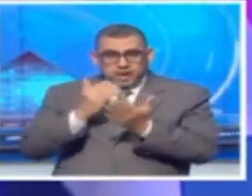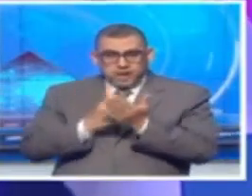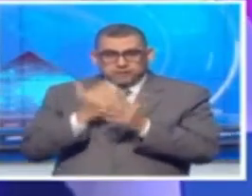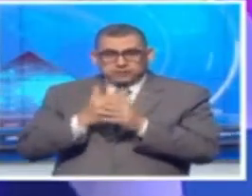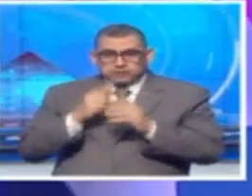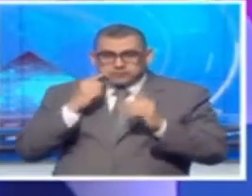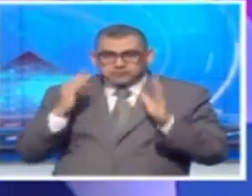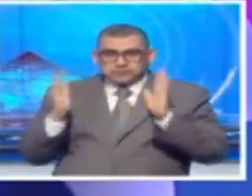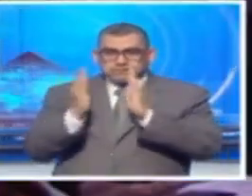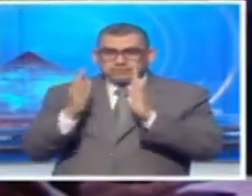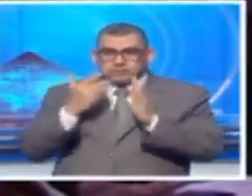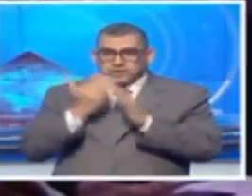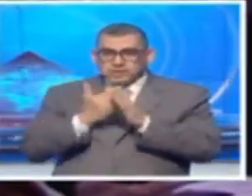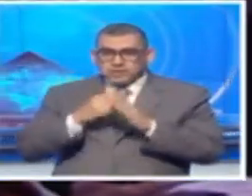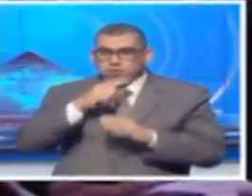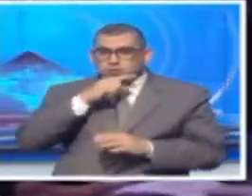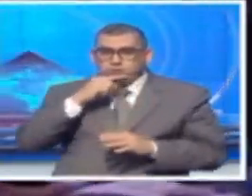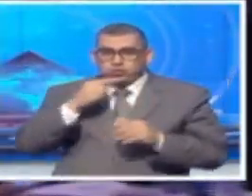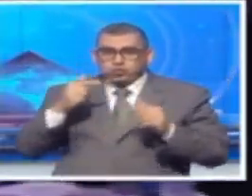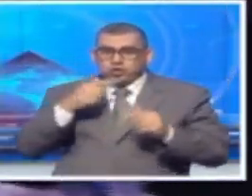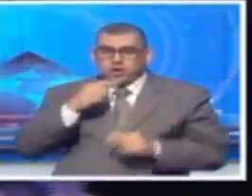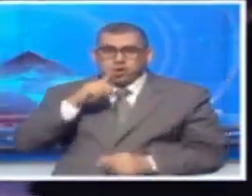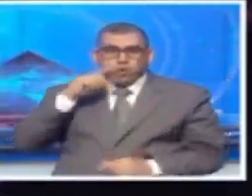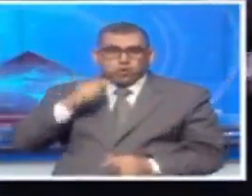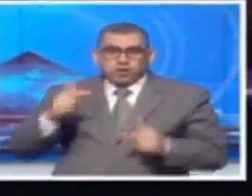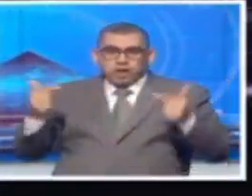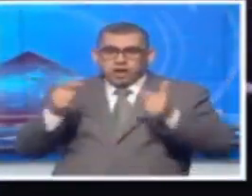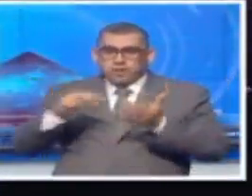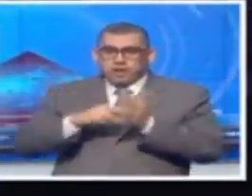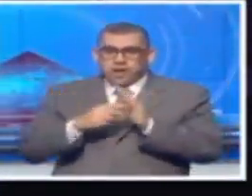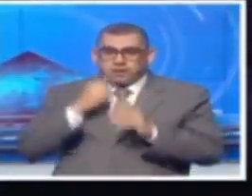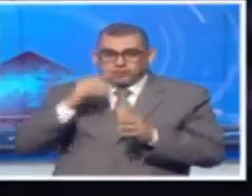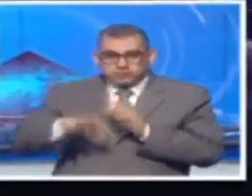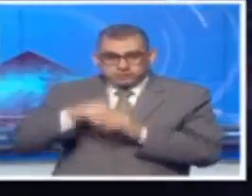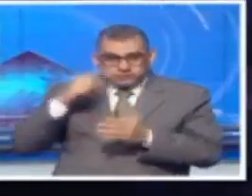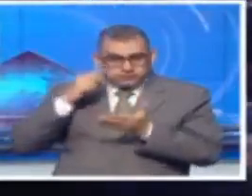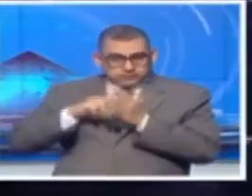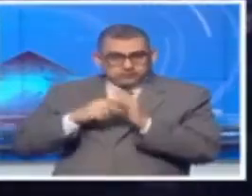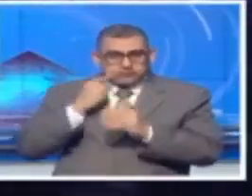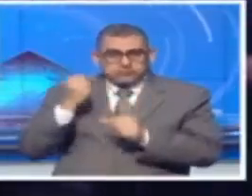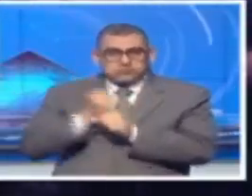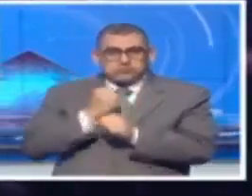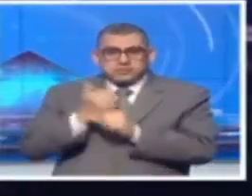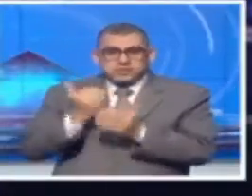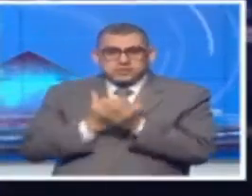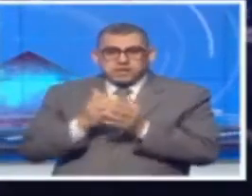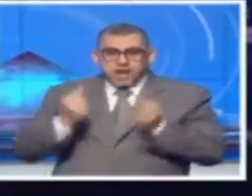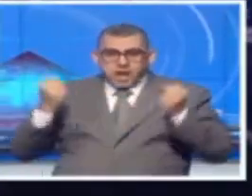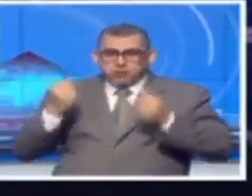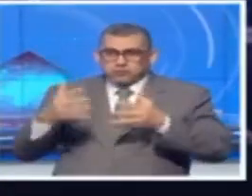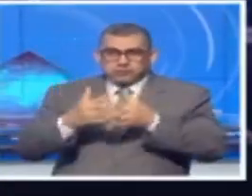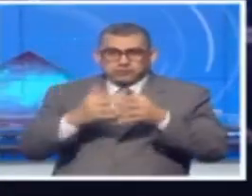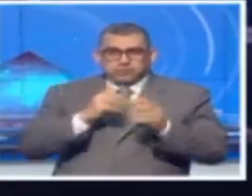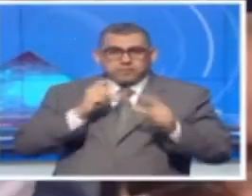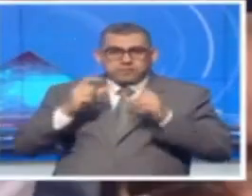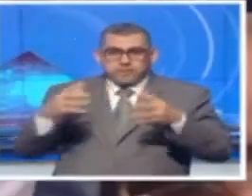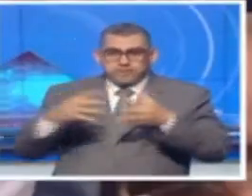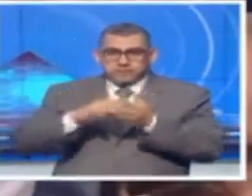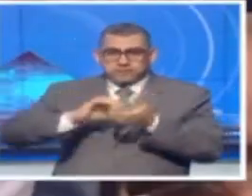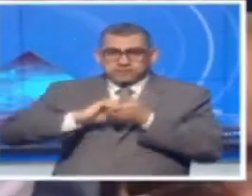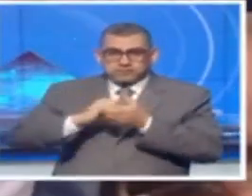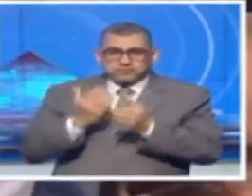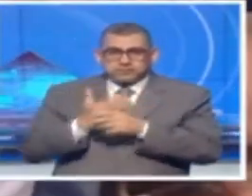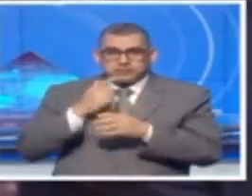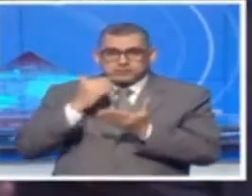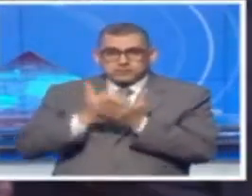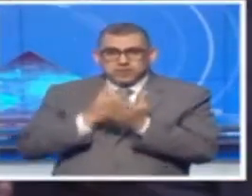لمواجهة تداعيات الأزمة الروسية الأوكرانية بإنشاء تحالف قوي من المصارف العربية وتحفيز